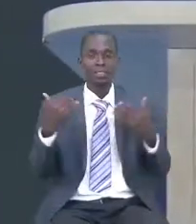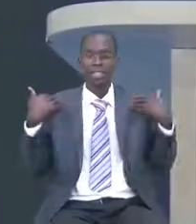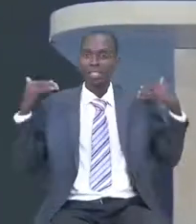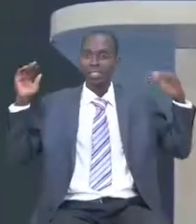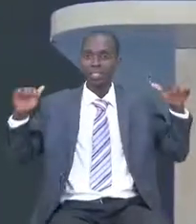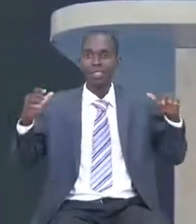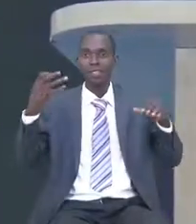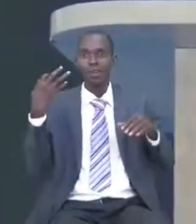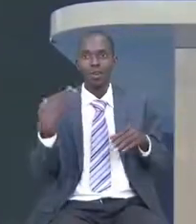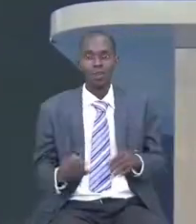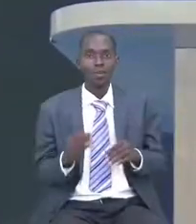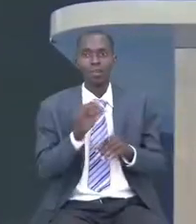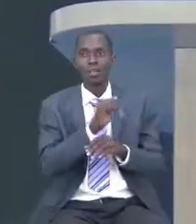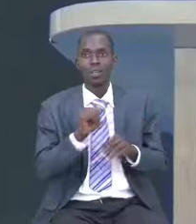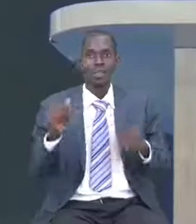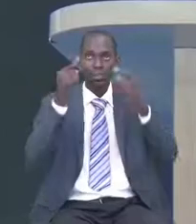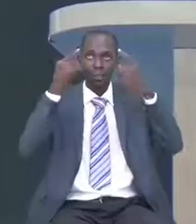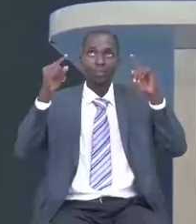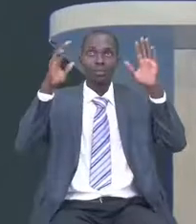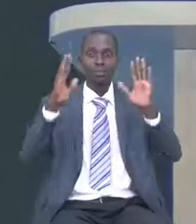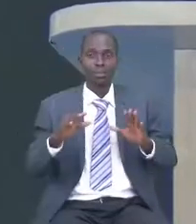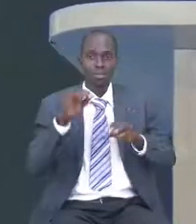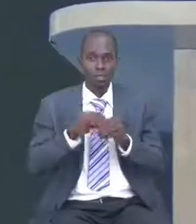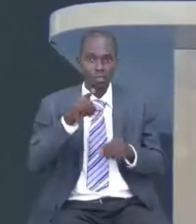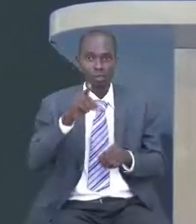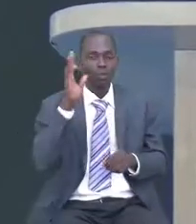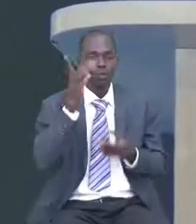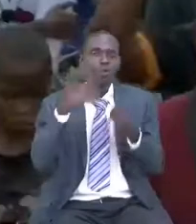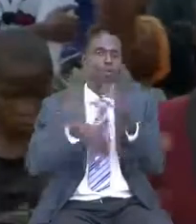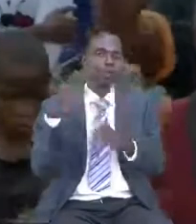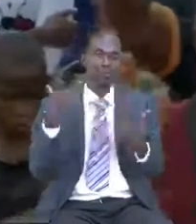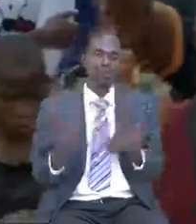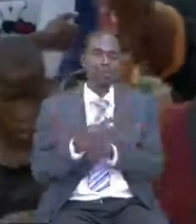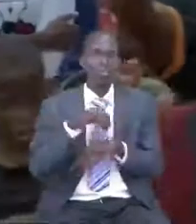ange de réalisateur qui est en toi, va sortir aujourd'hui.